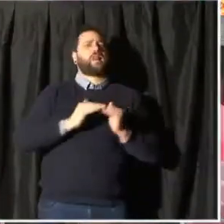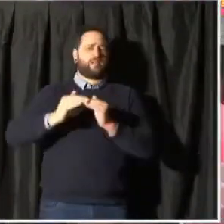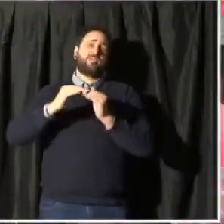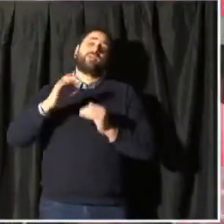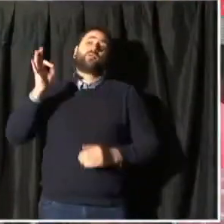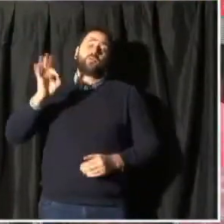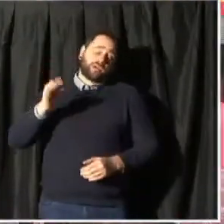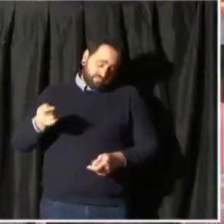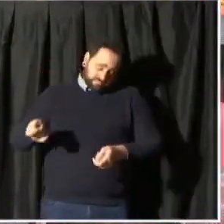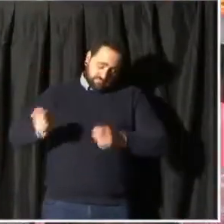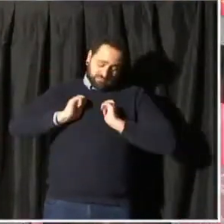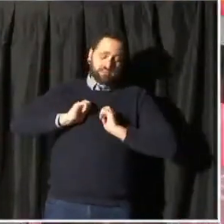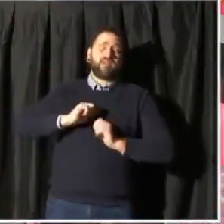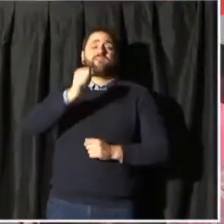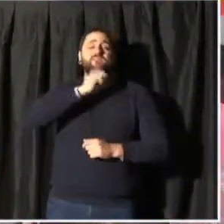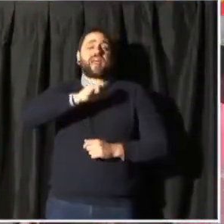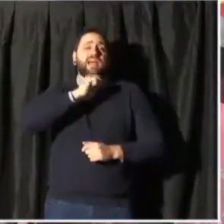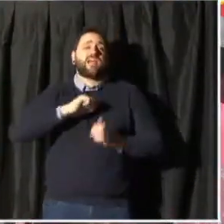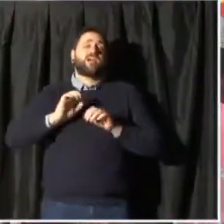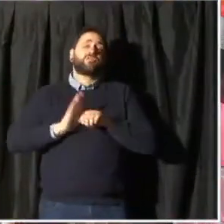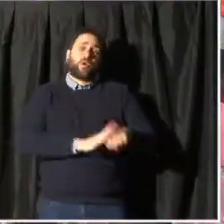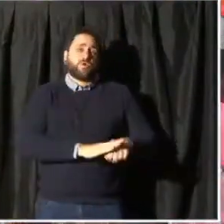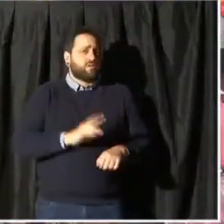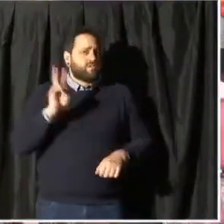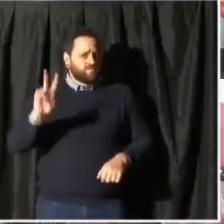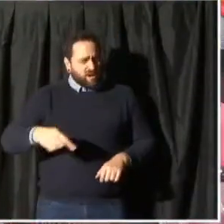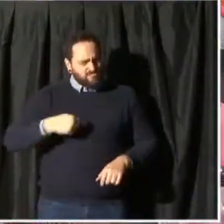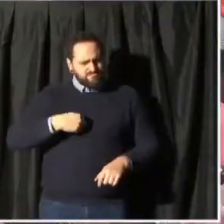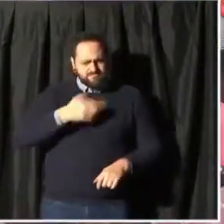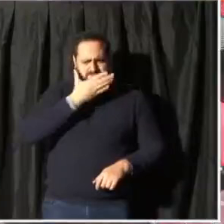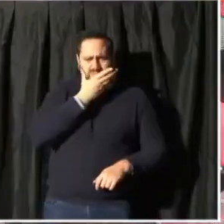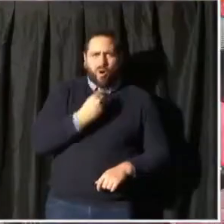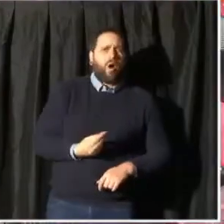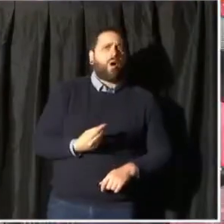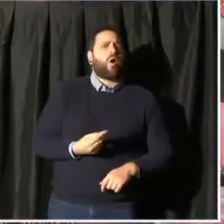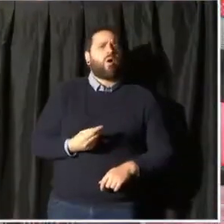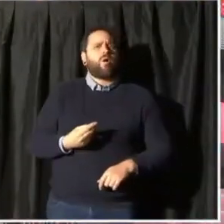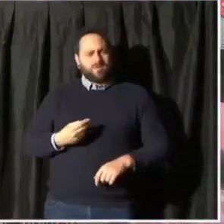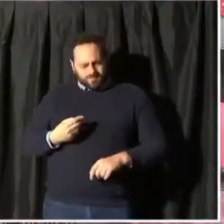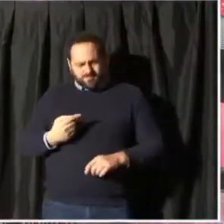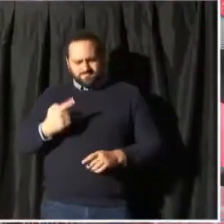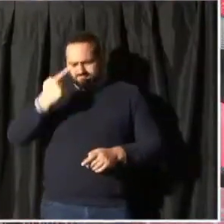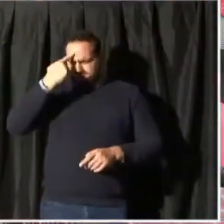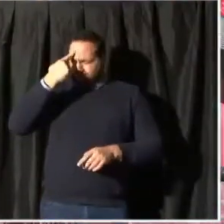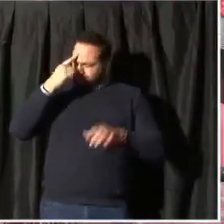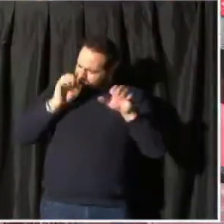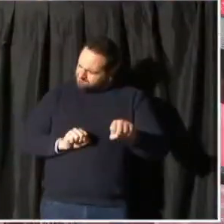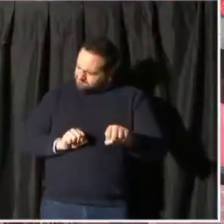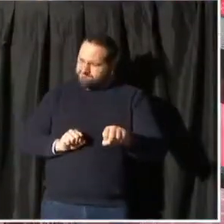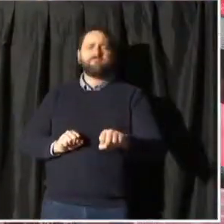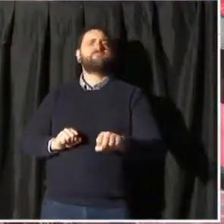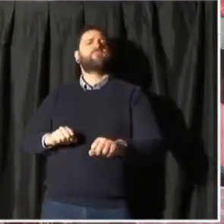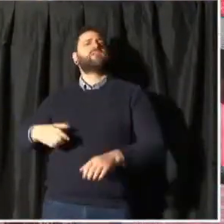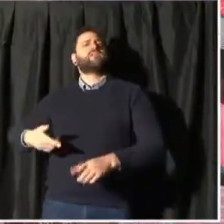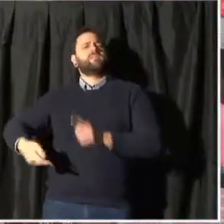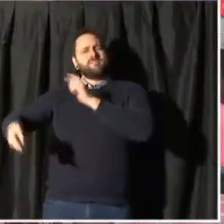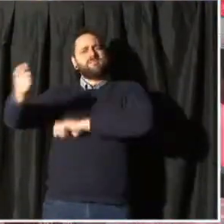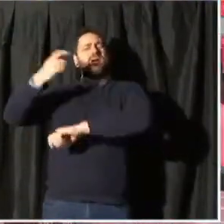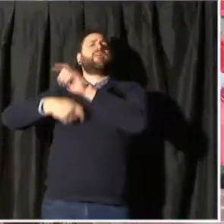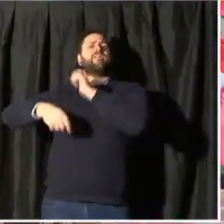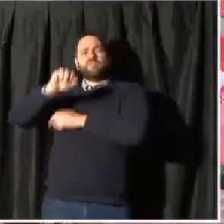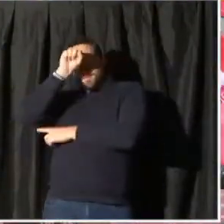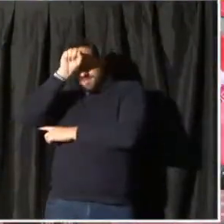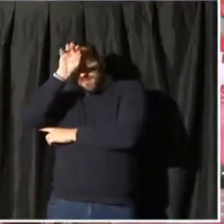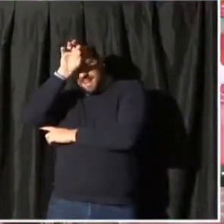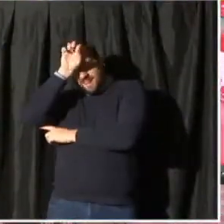celle qui ne renonce pas à changer la vie des travailleurs du fond des mines jusqu'au pitt hume des livreurs à